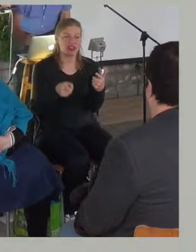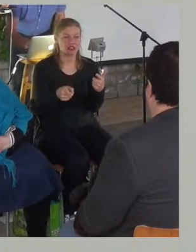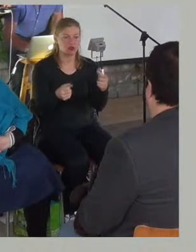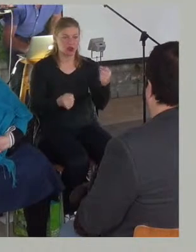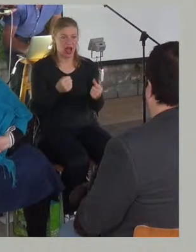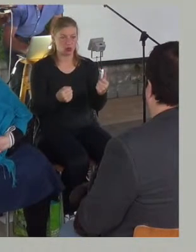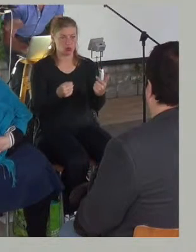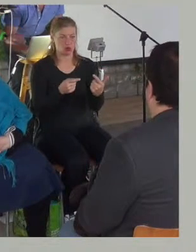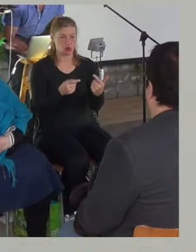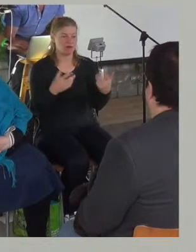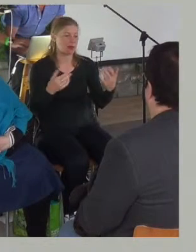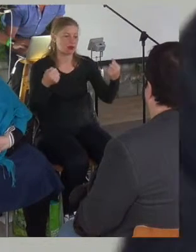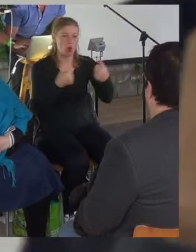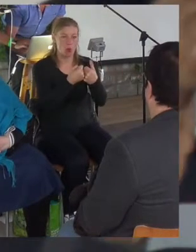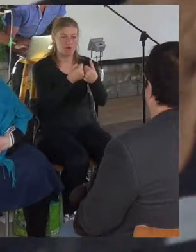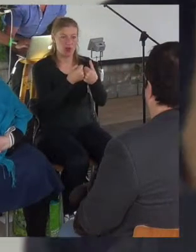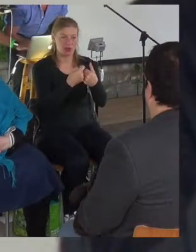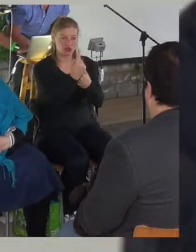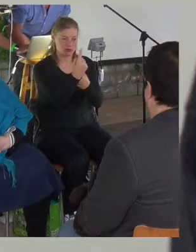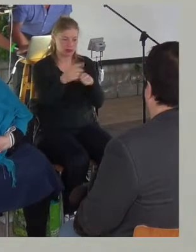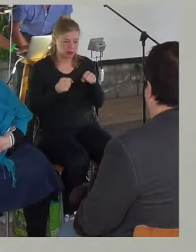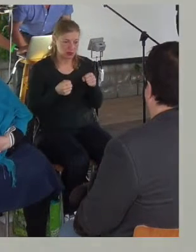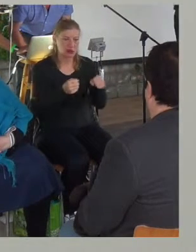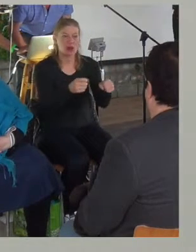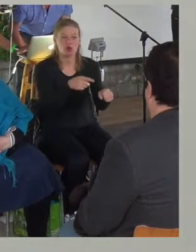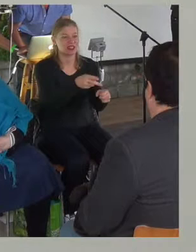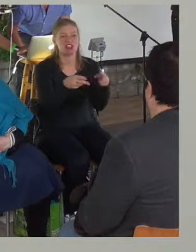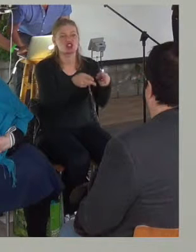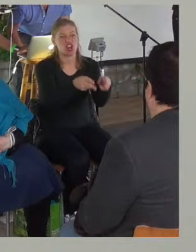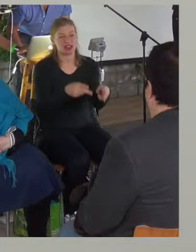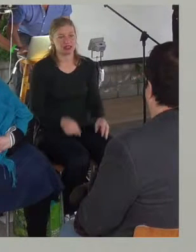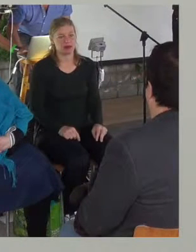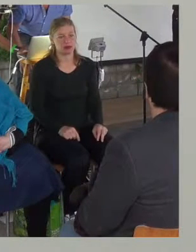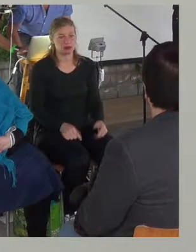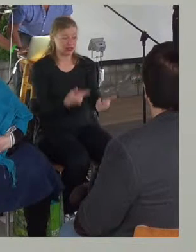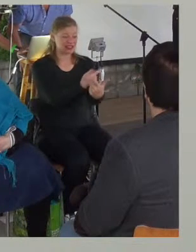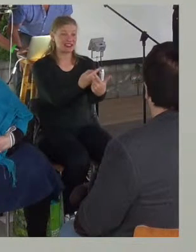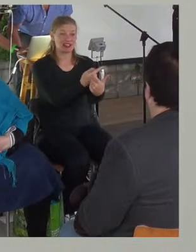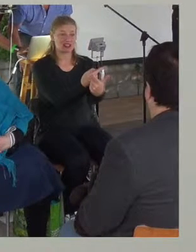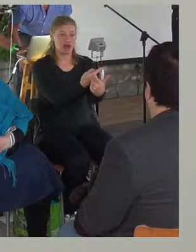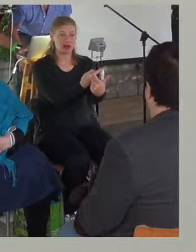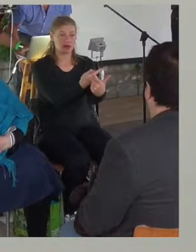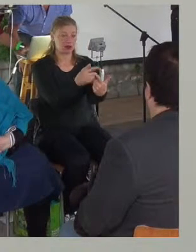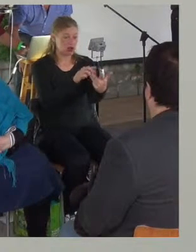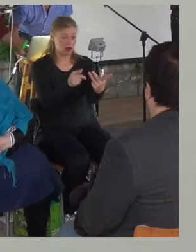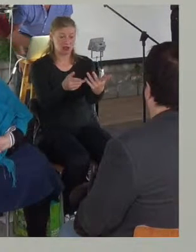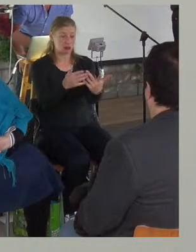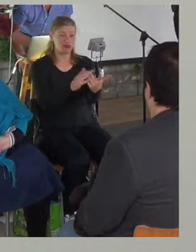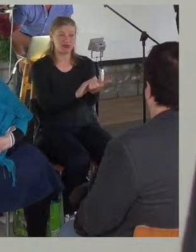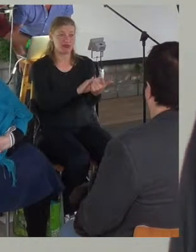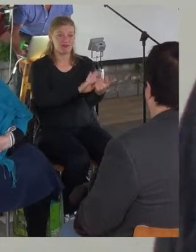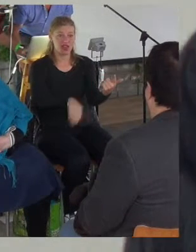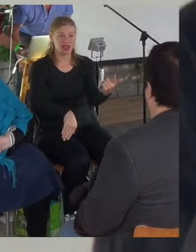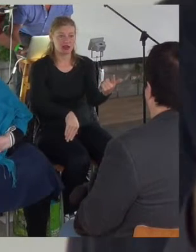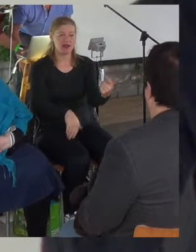Unfall baue, jemand überfahre, den ich schädigen will. Sonst habe ich nichts mehr. Eigenverantwortung